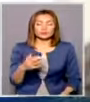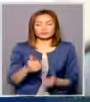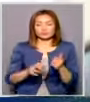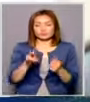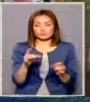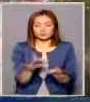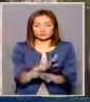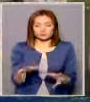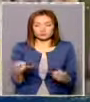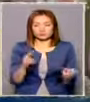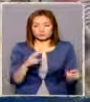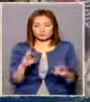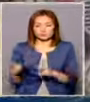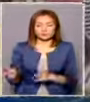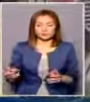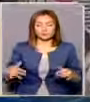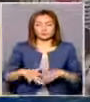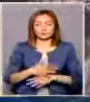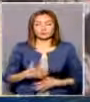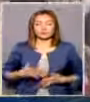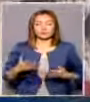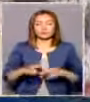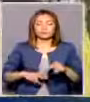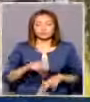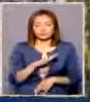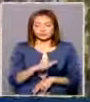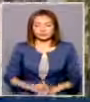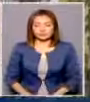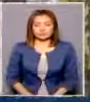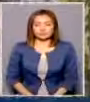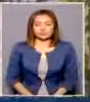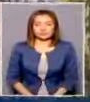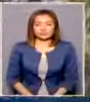ұлттың әндерімен қатар би билеп, жиналғандарға көтеріңкі көңіл күй сыйлады.